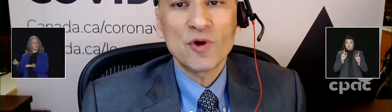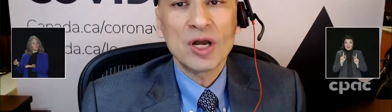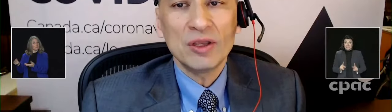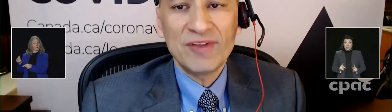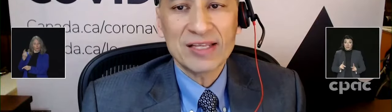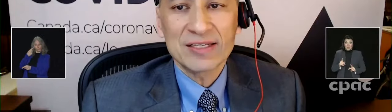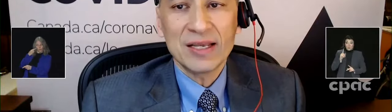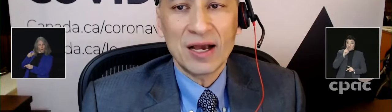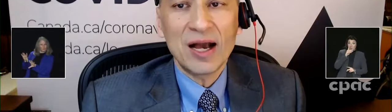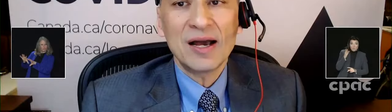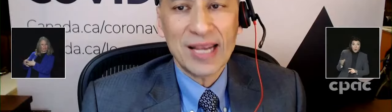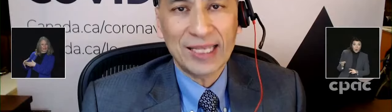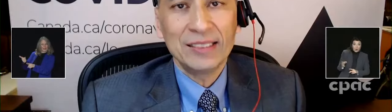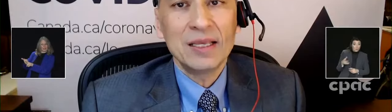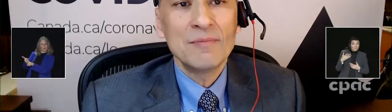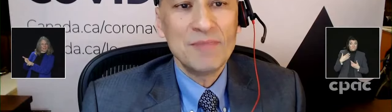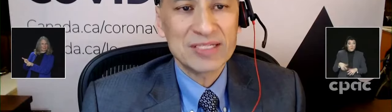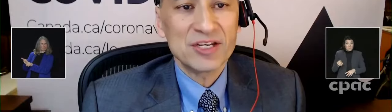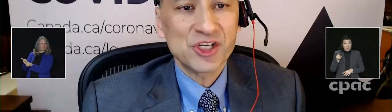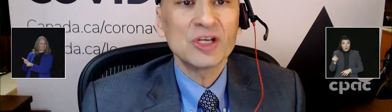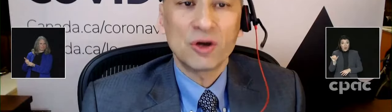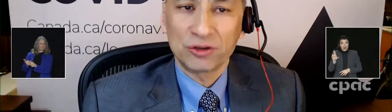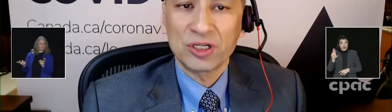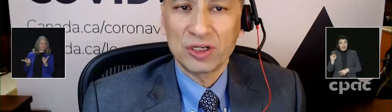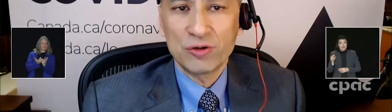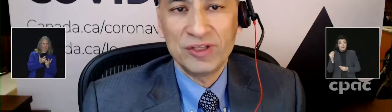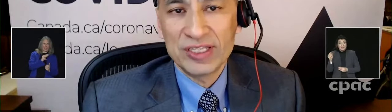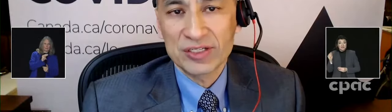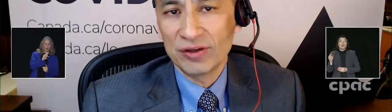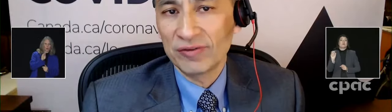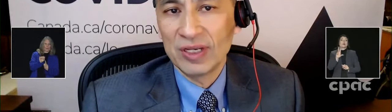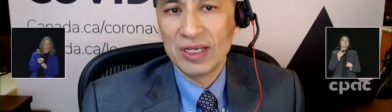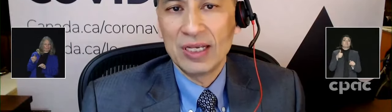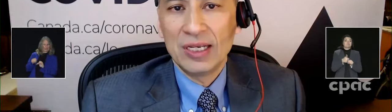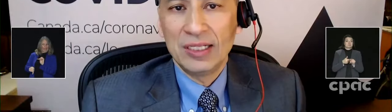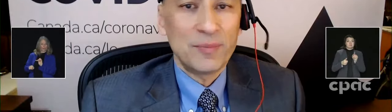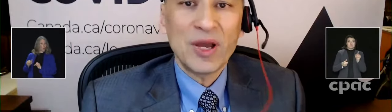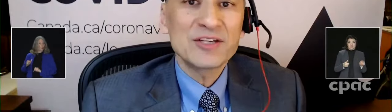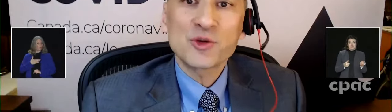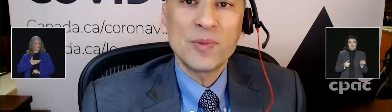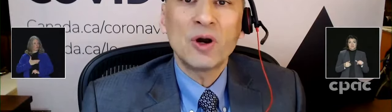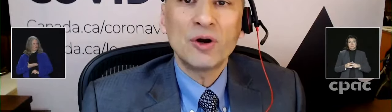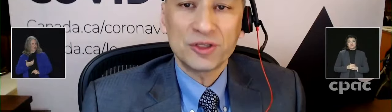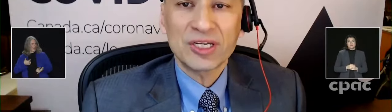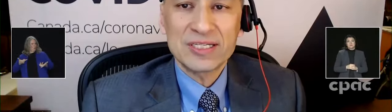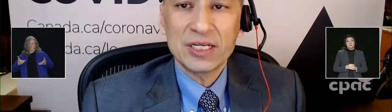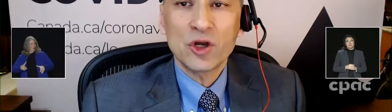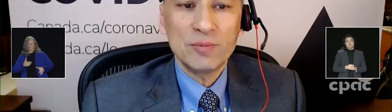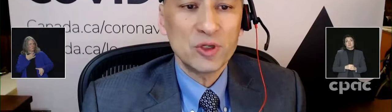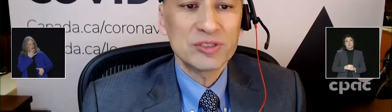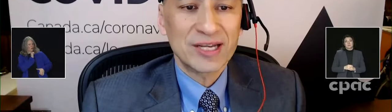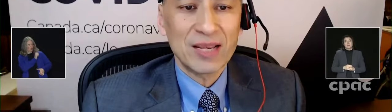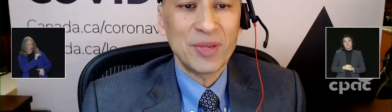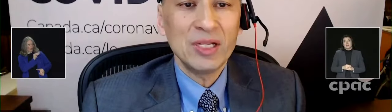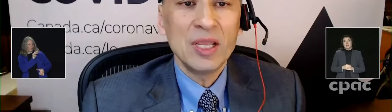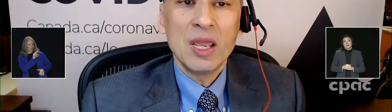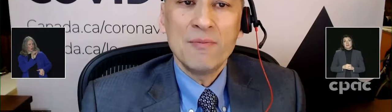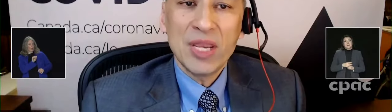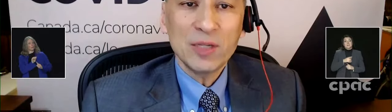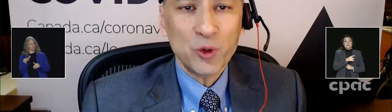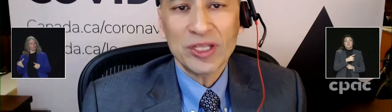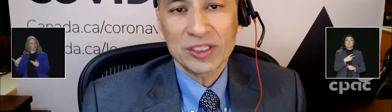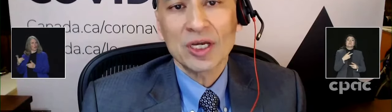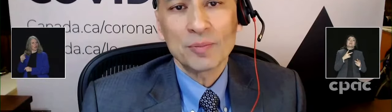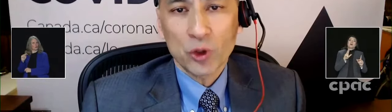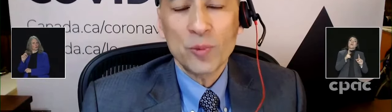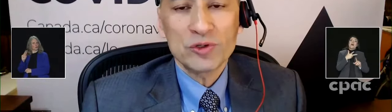pas recevoir un vaccin à ARN messager contre la COVID-19. Il n'est pas actuellement autorisé comme dose de rappel,